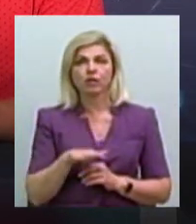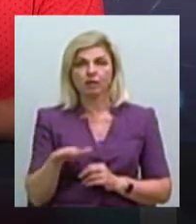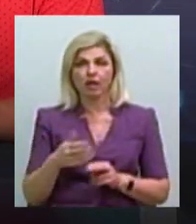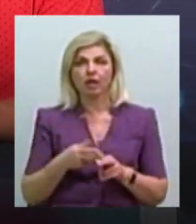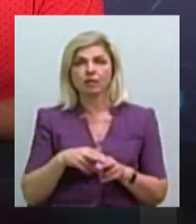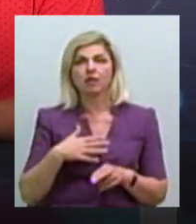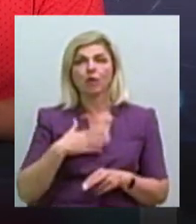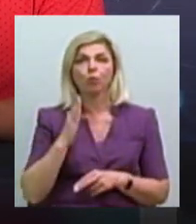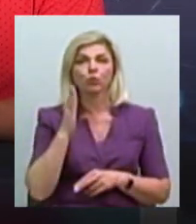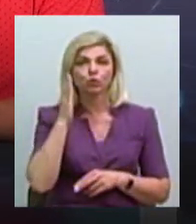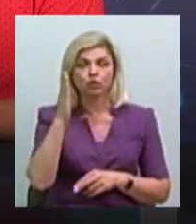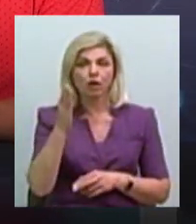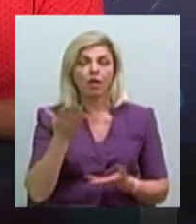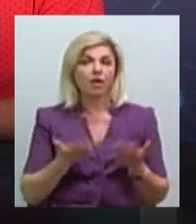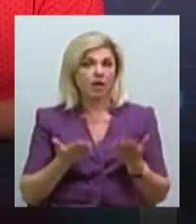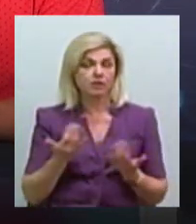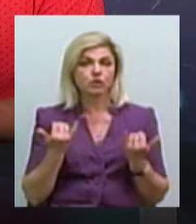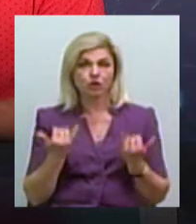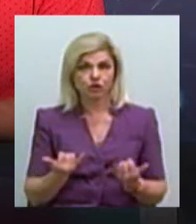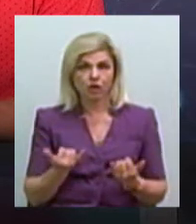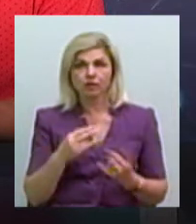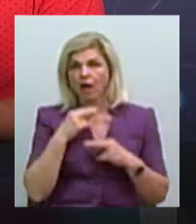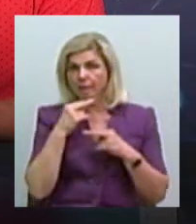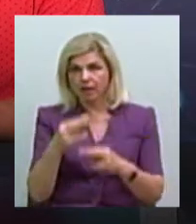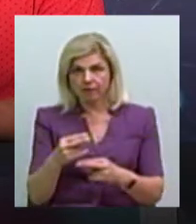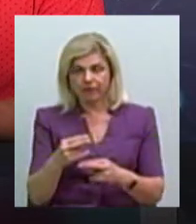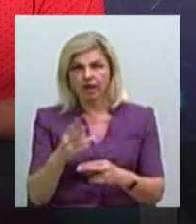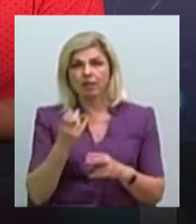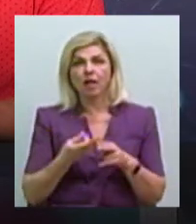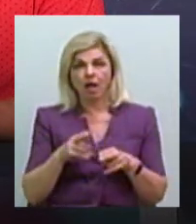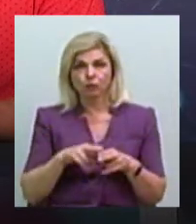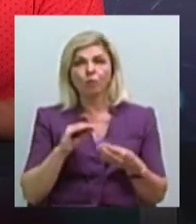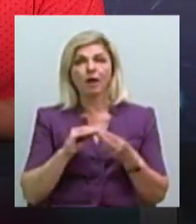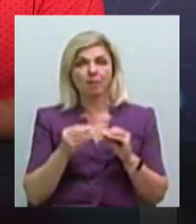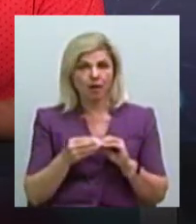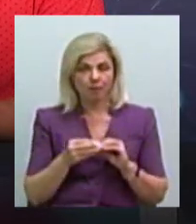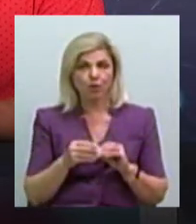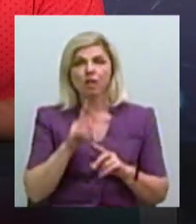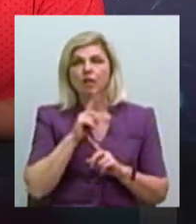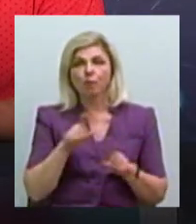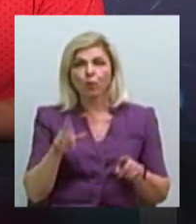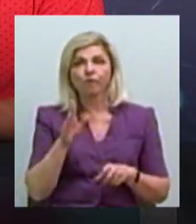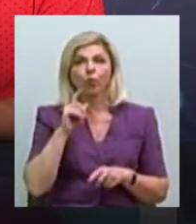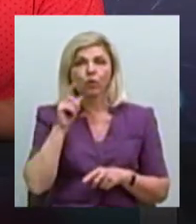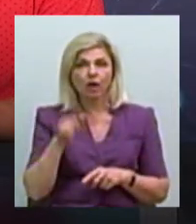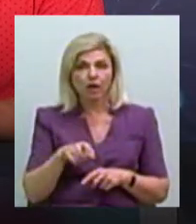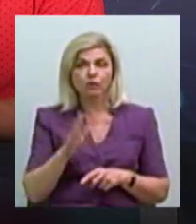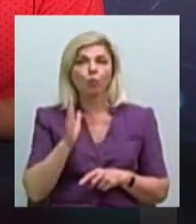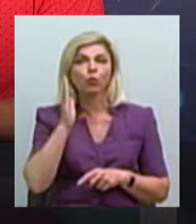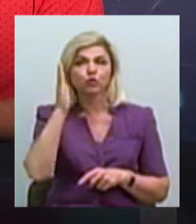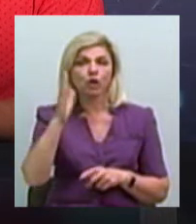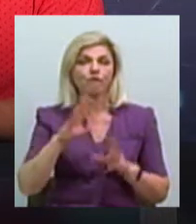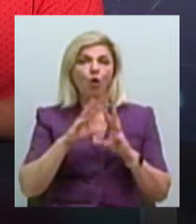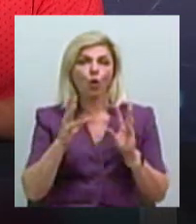наше будущее. И если мы сейчас не обратим внимания на эту проблему, не будет в Украине будущего